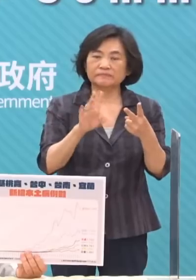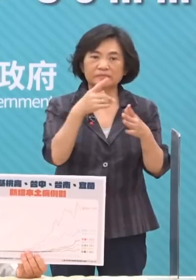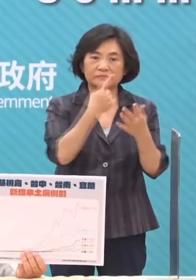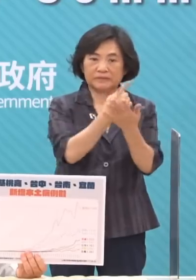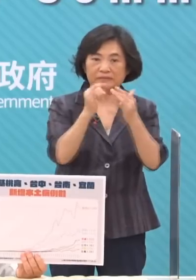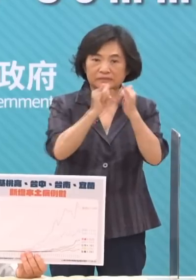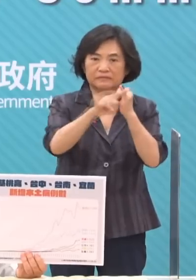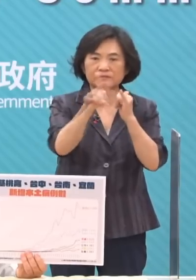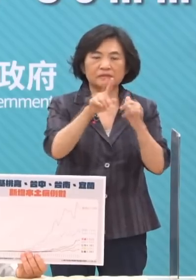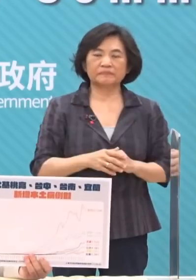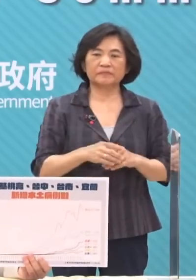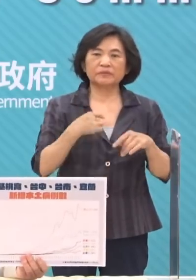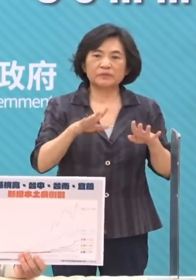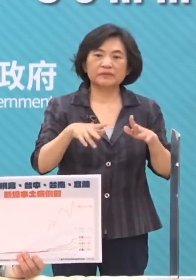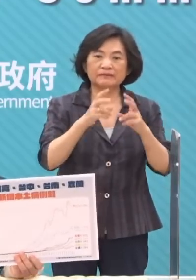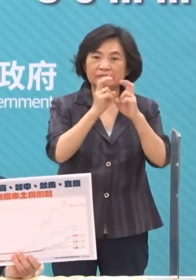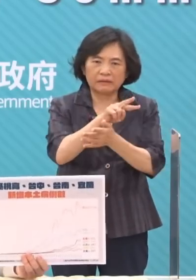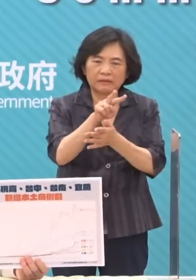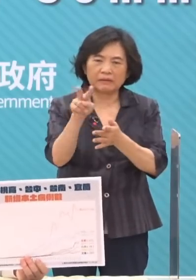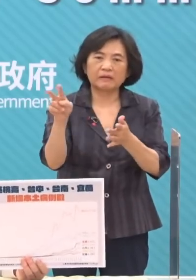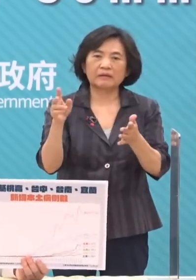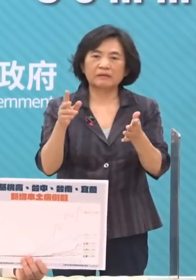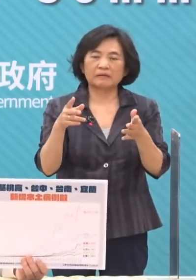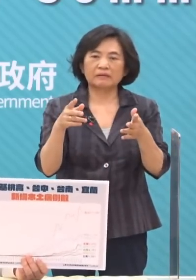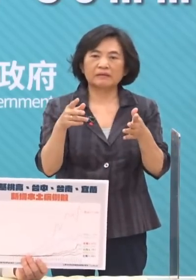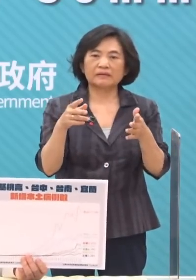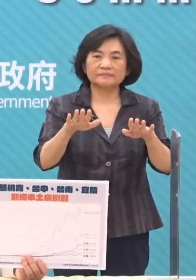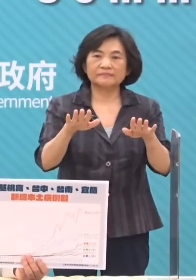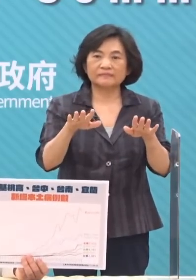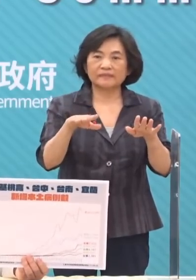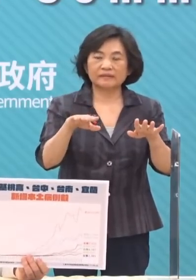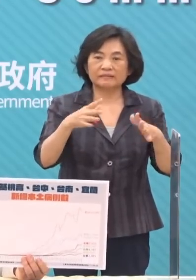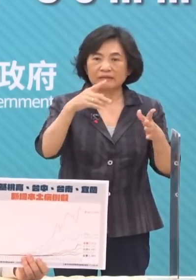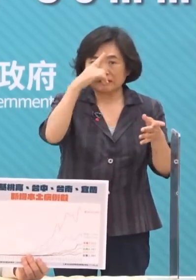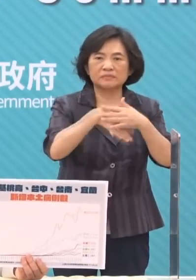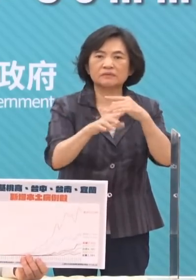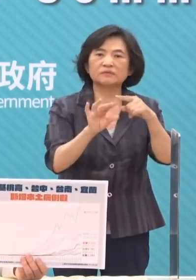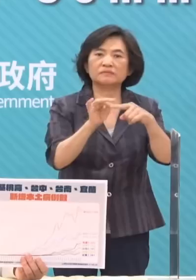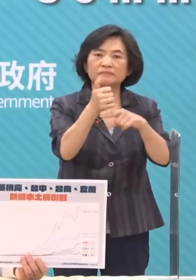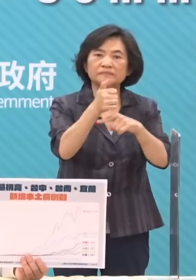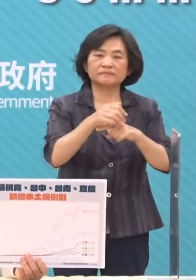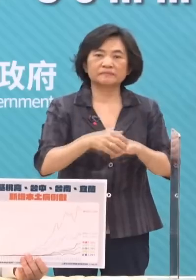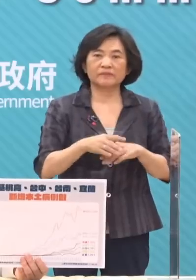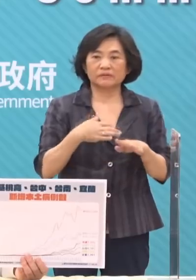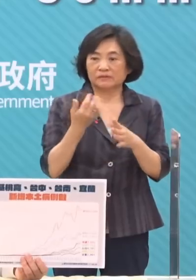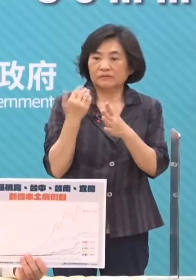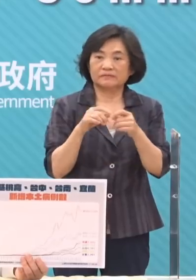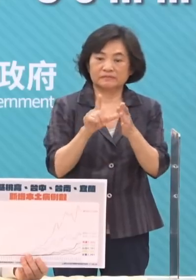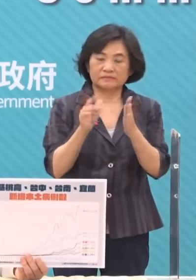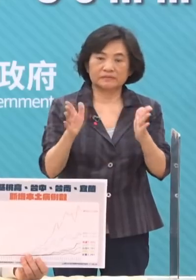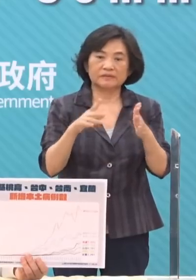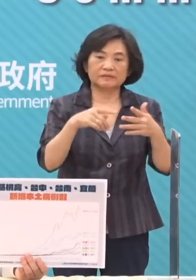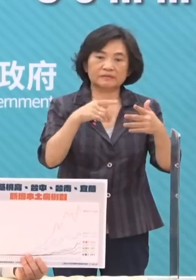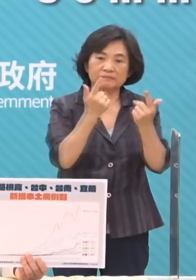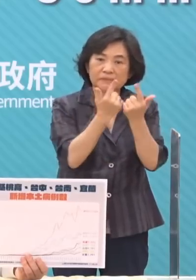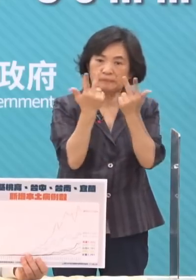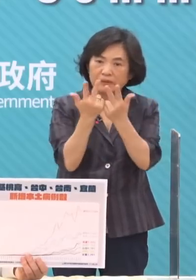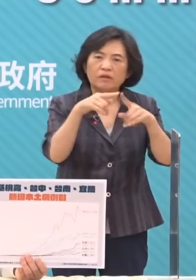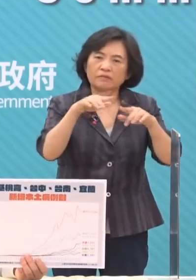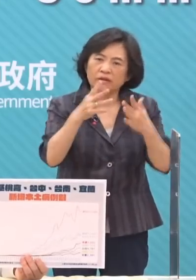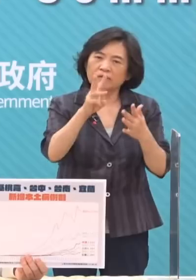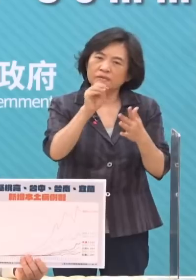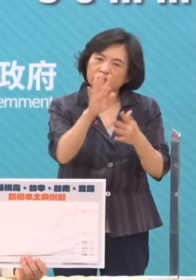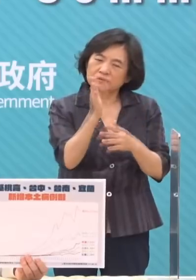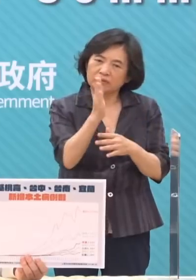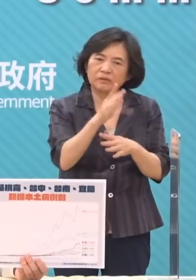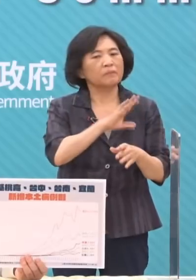台湾的国民都自动自化，捷运的人流出入站的那个人数降到50%了。这段时间我们双北地区的感染人数可以维持固定，